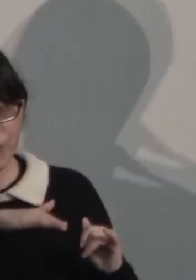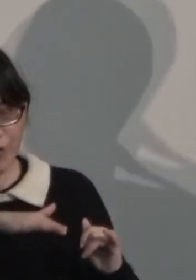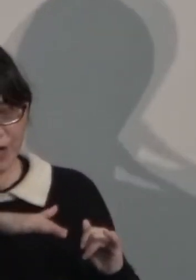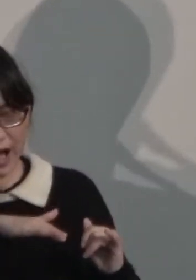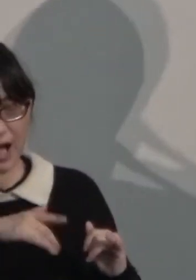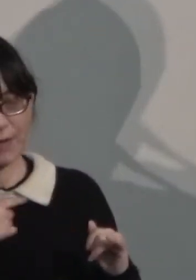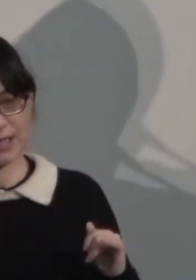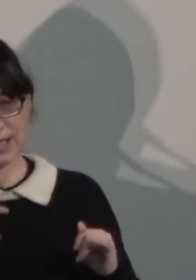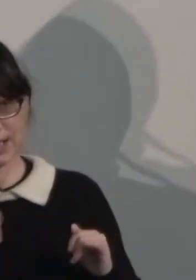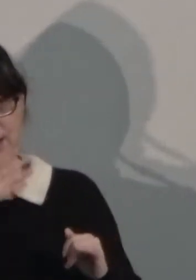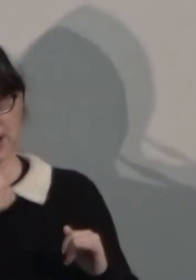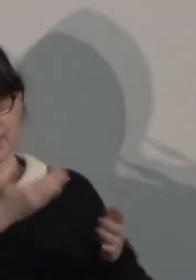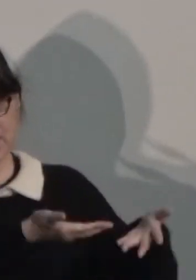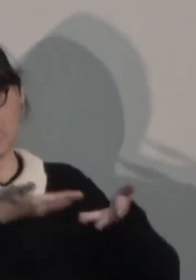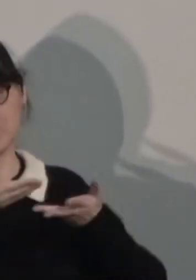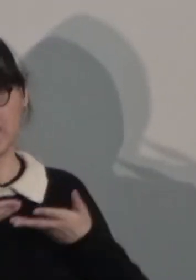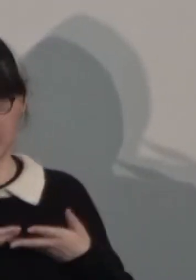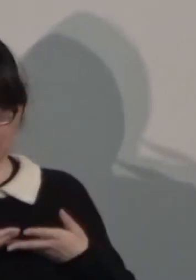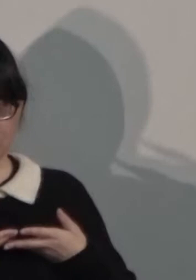与えてくれている。